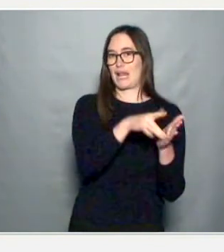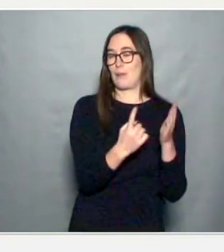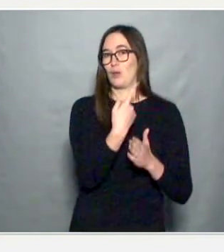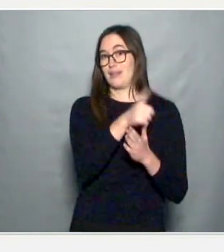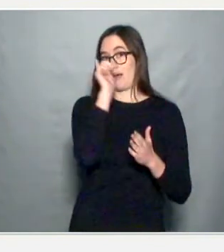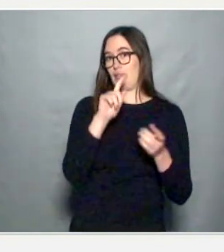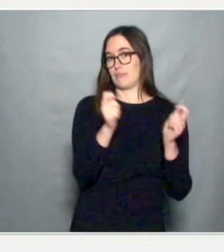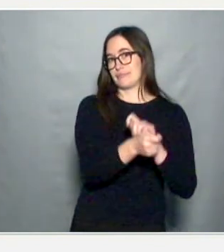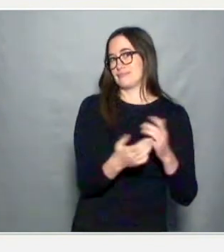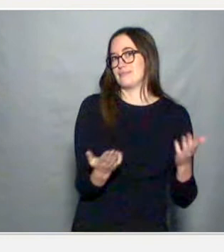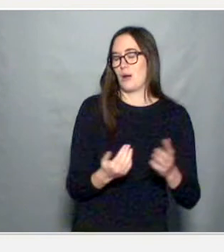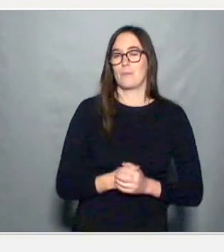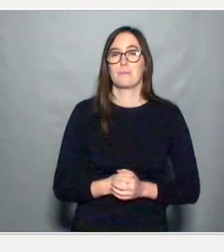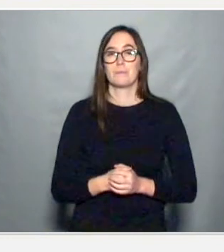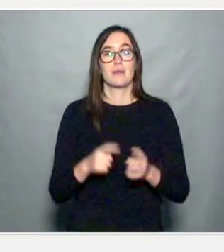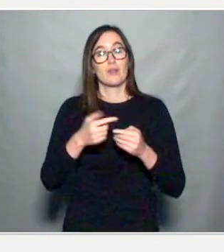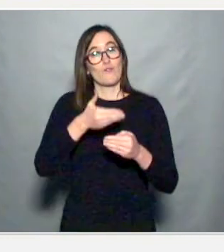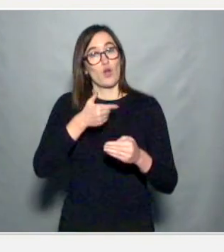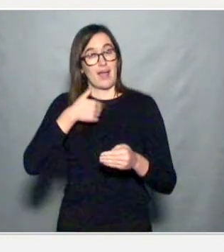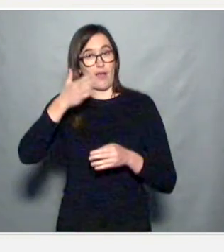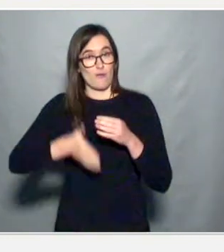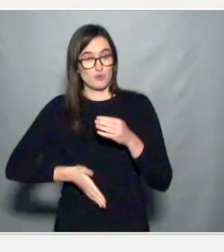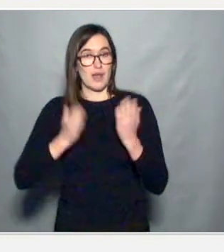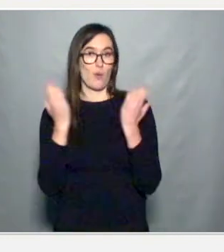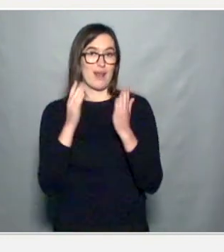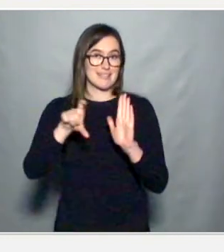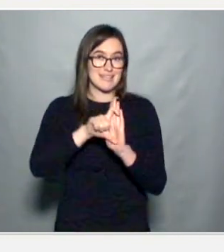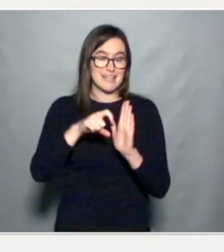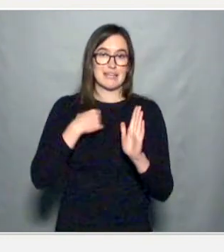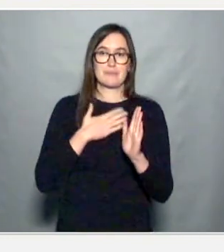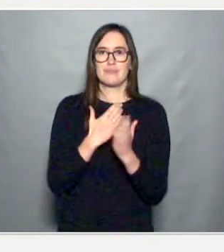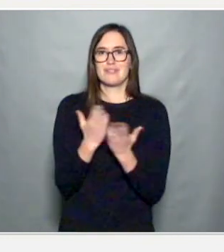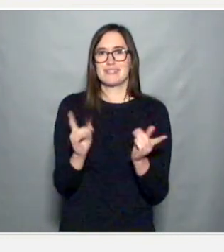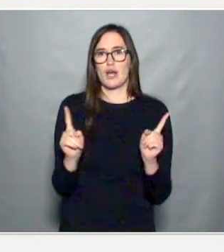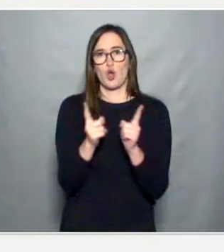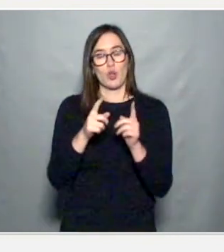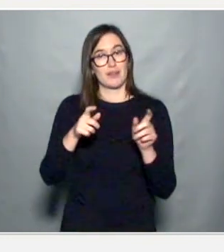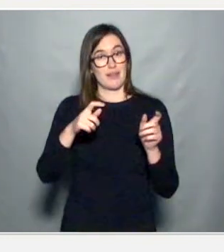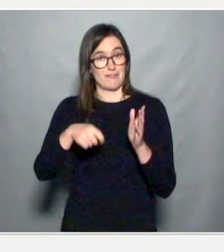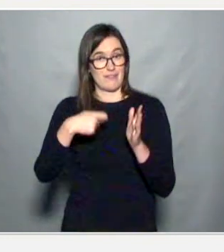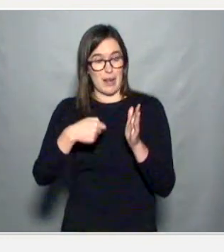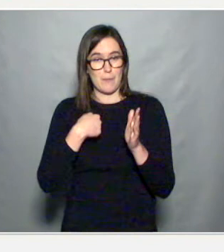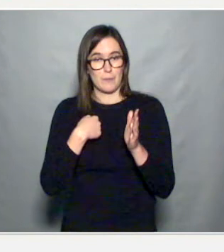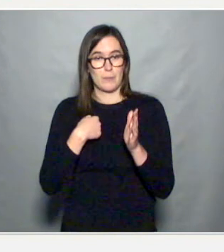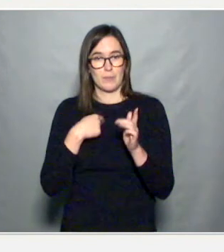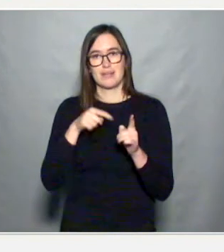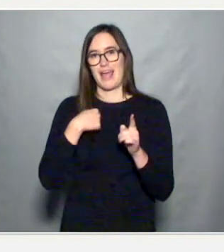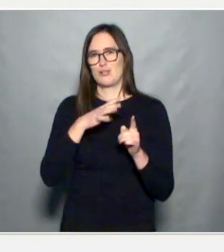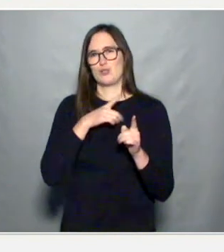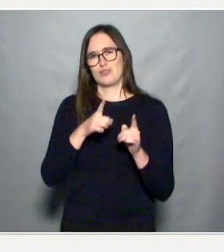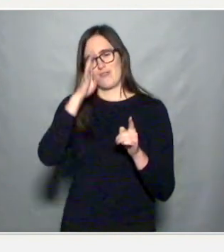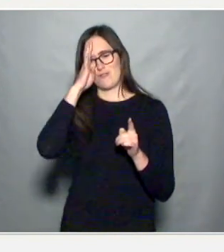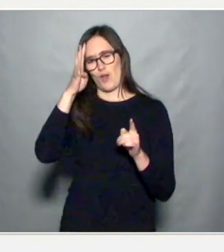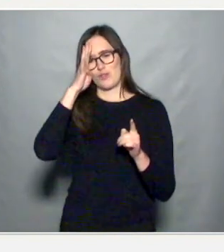av och sammanfattar med att läsa den här dikten så skulle jag vilja visa en kort film för er. Som jag tycker är